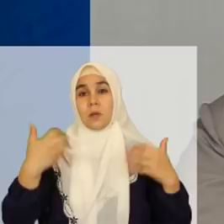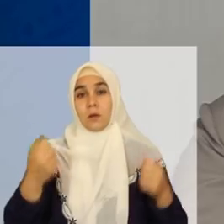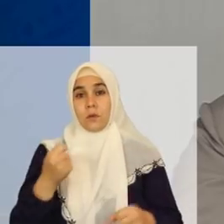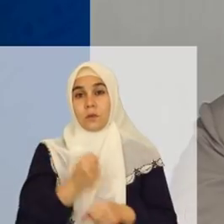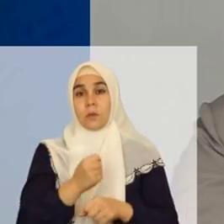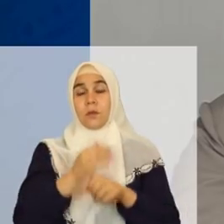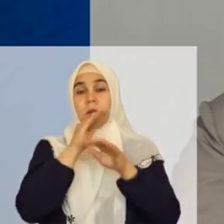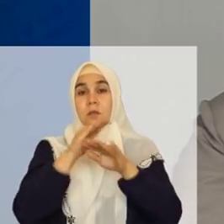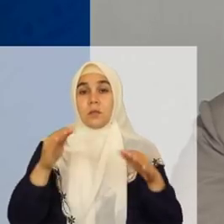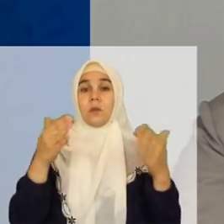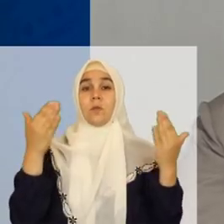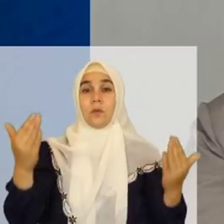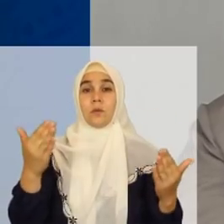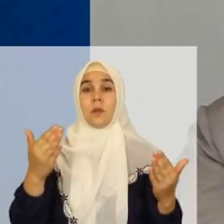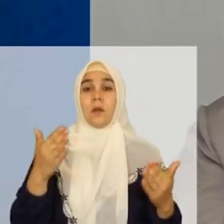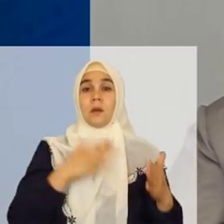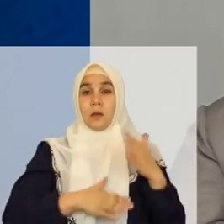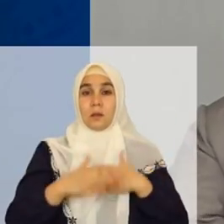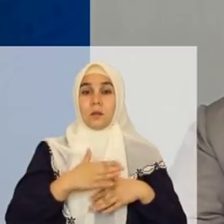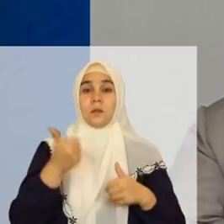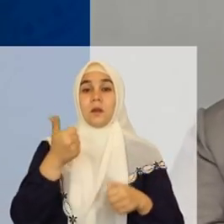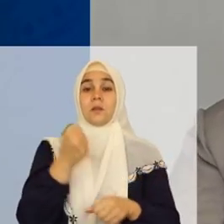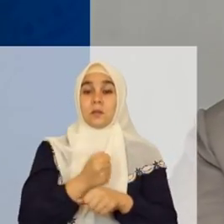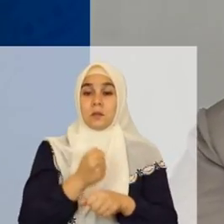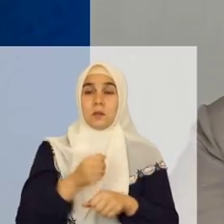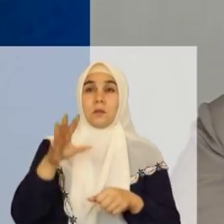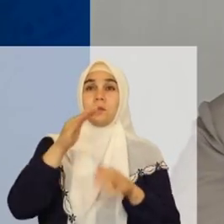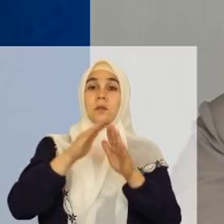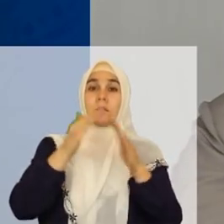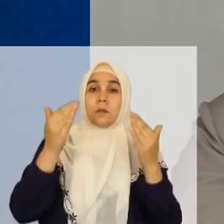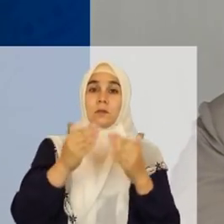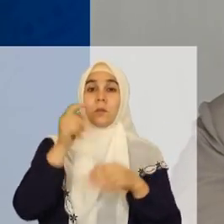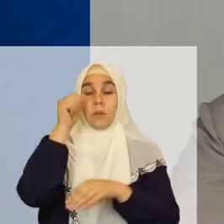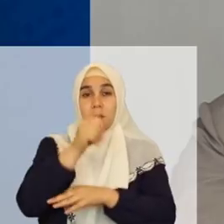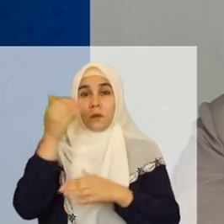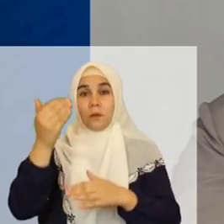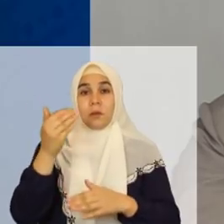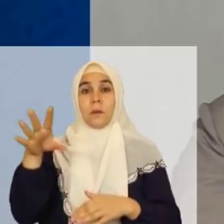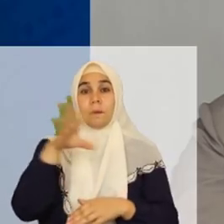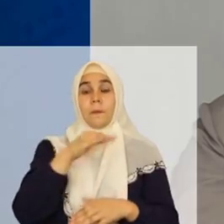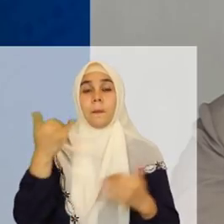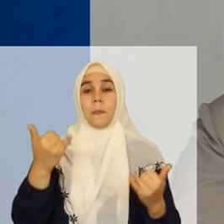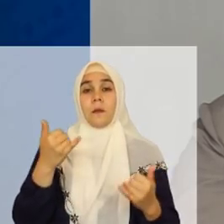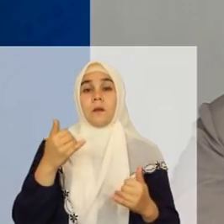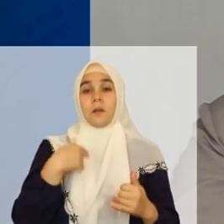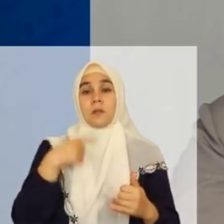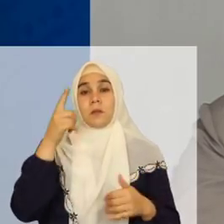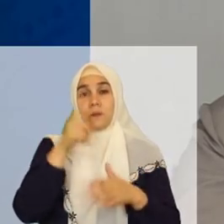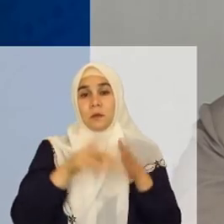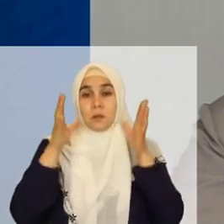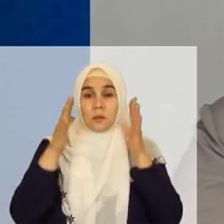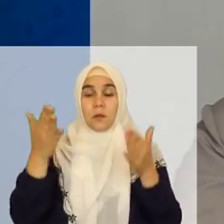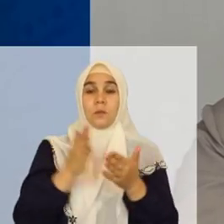sog'-salomat, tinch-omon, mana bunday bir yaxshi sharoitda ibodatlarimizni qilib, mana bu dinimizni